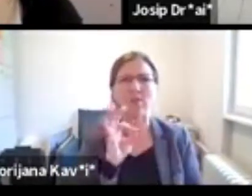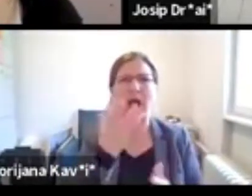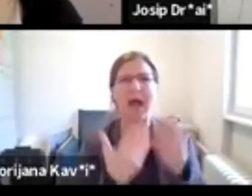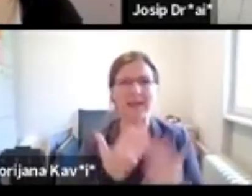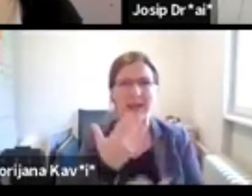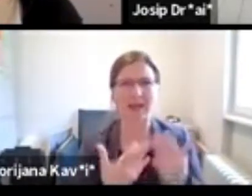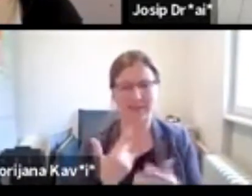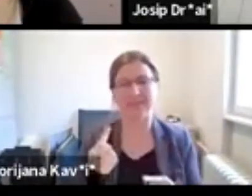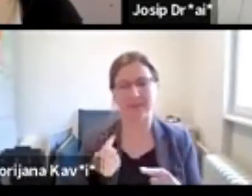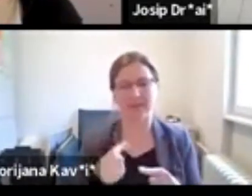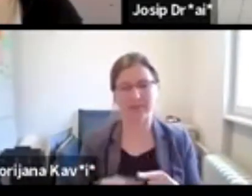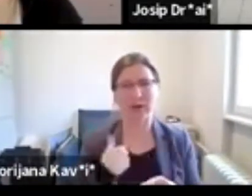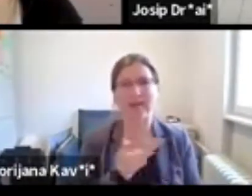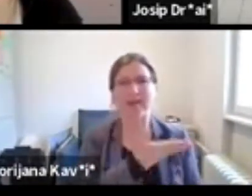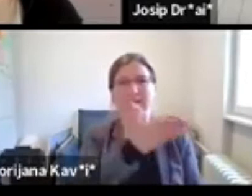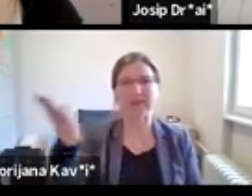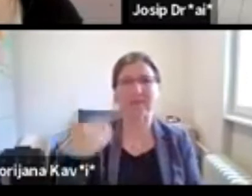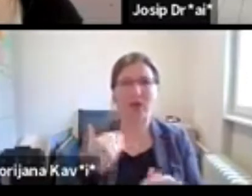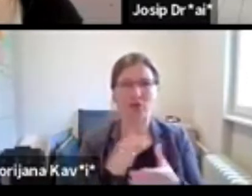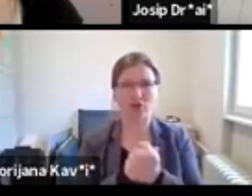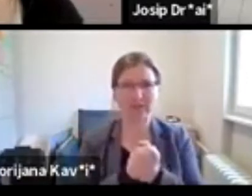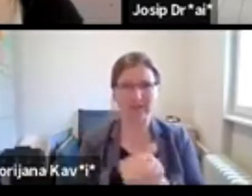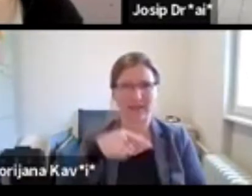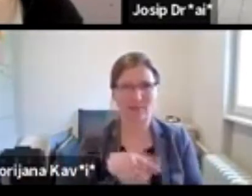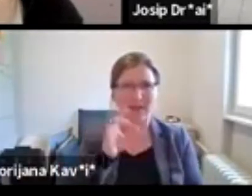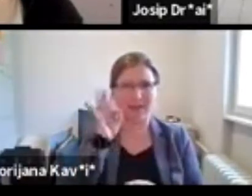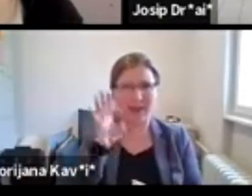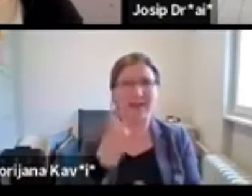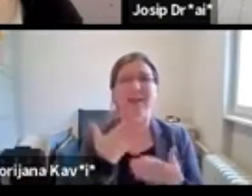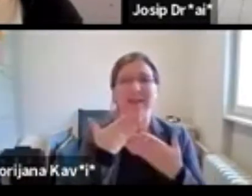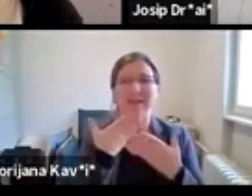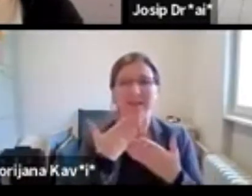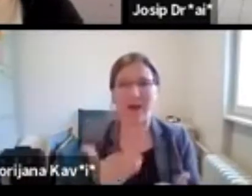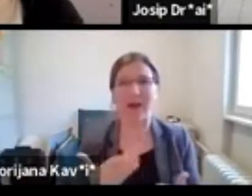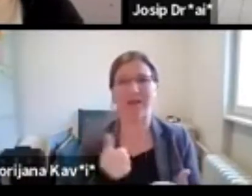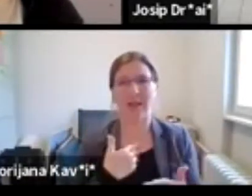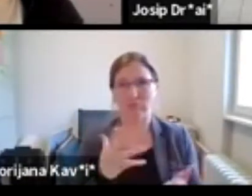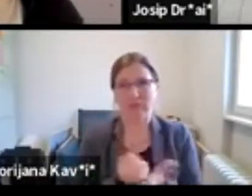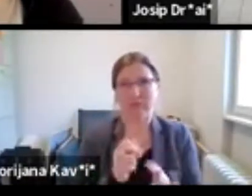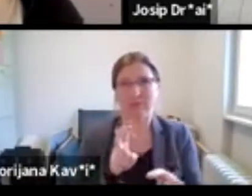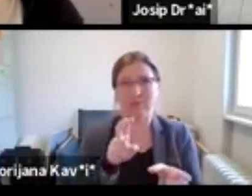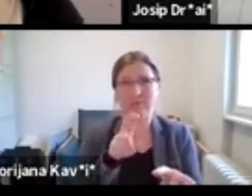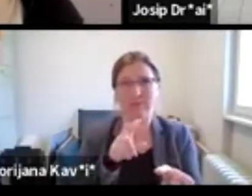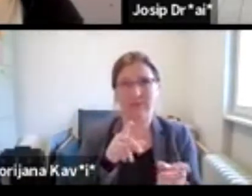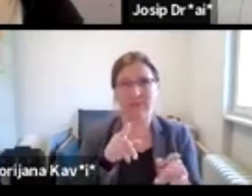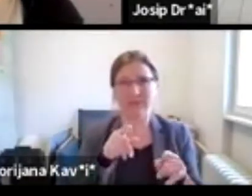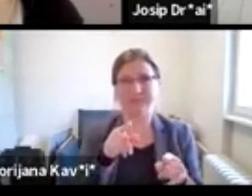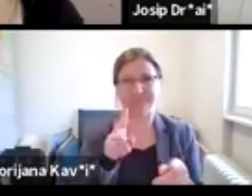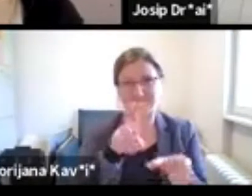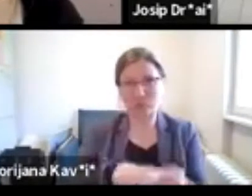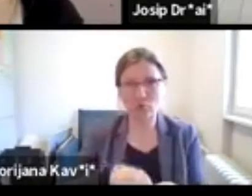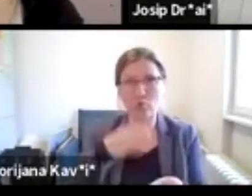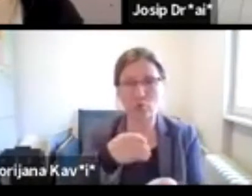i doista hvala vam što urbanizirate neko moje vrijeme im portalom, ali u isto vrijeme što ste doista